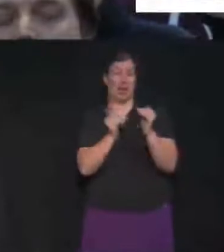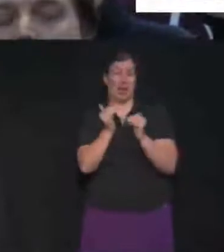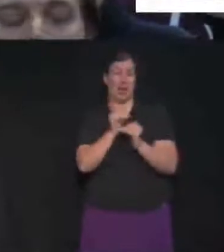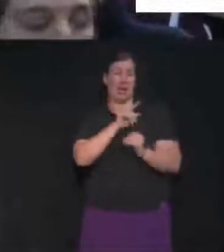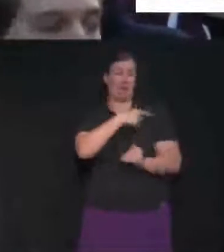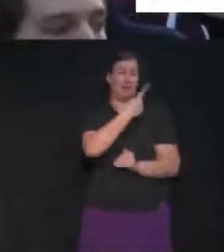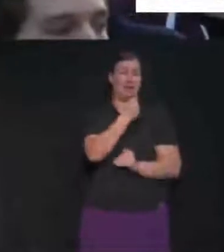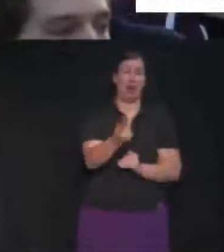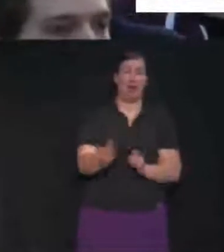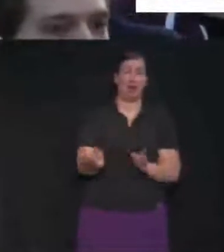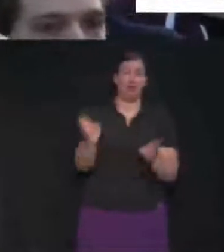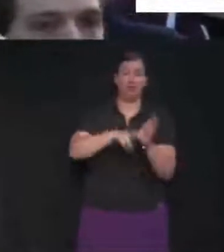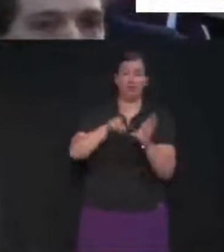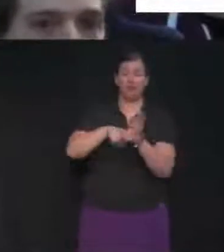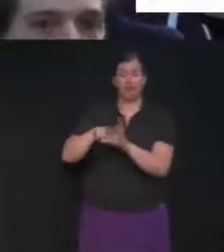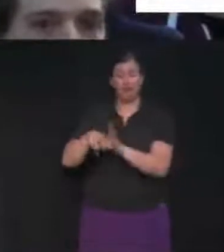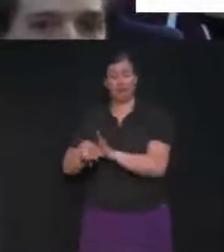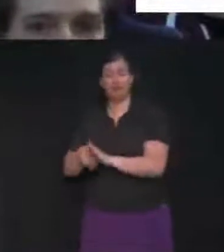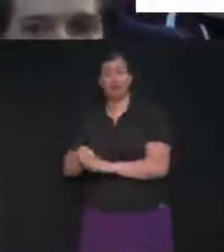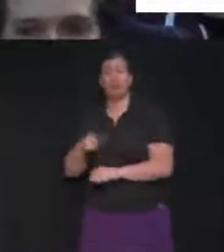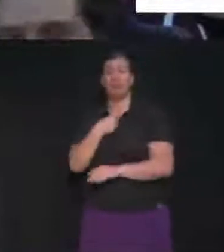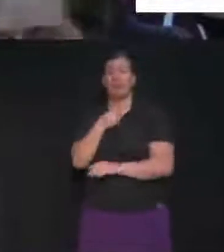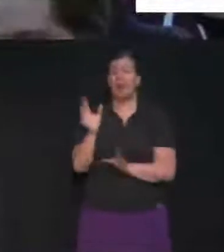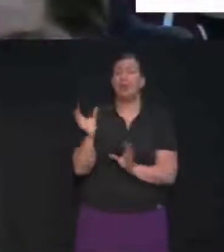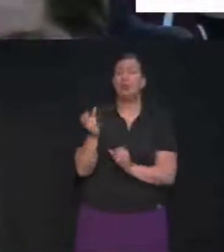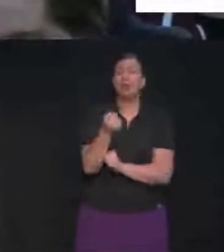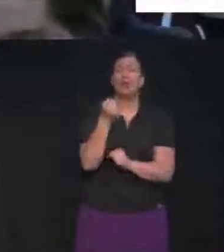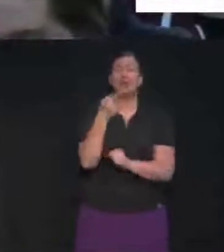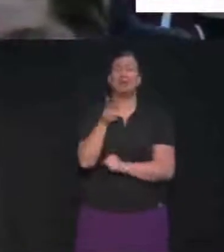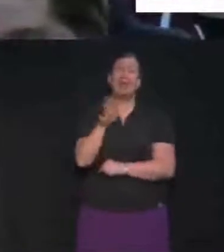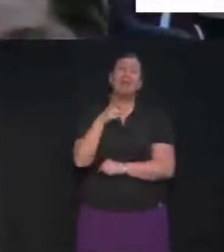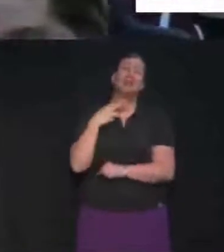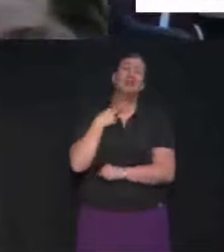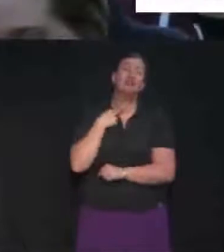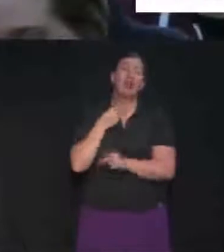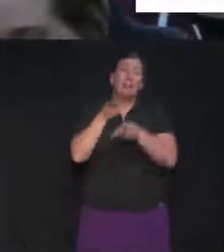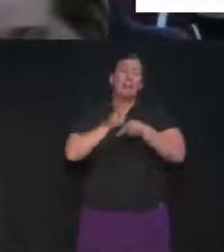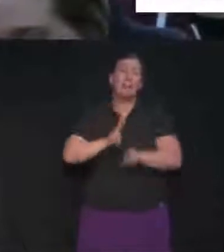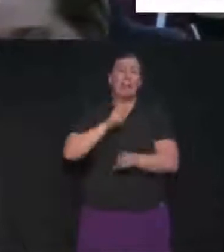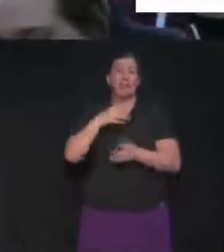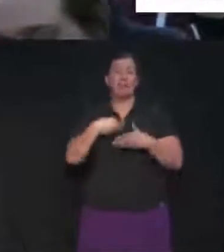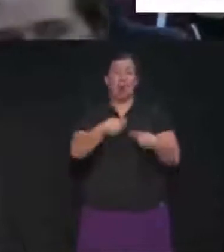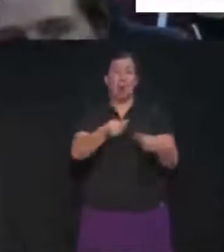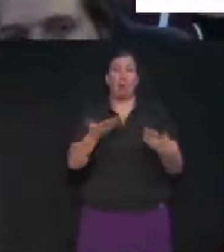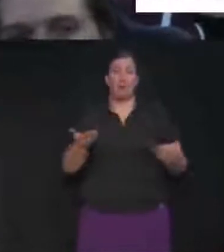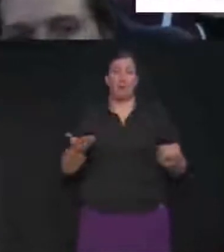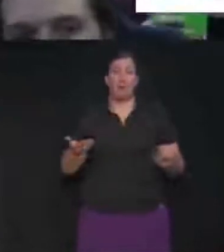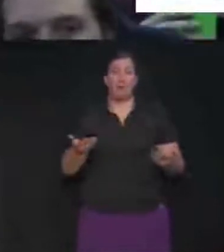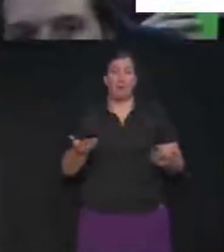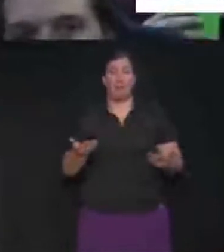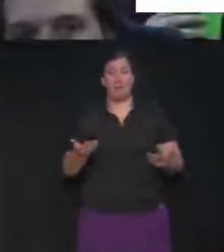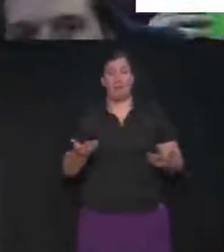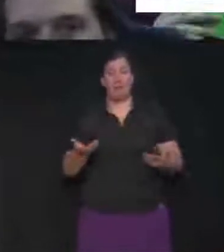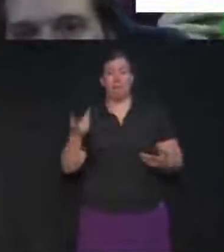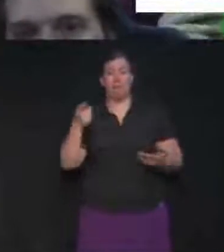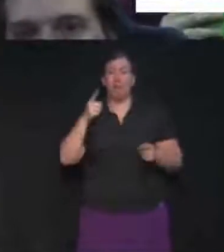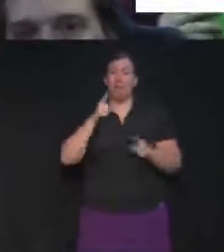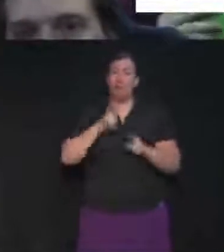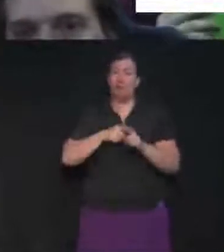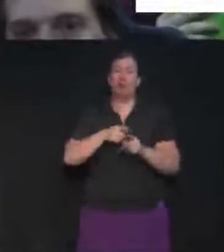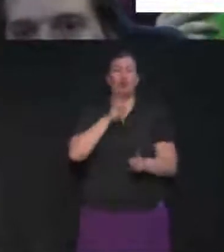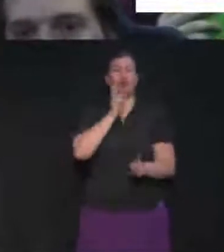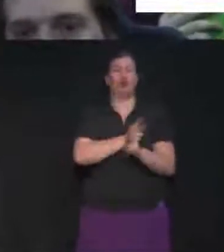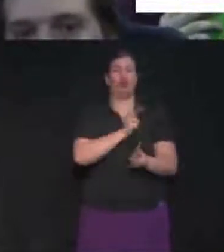an dem Zeit ist dass jeder ist schafft an dem jeder seine Stimmrecht entziehen kann und das ständig